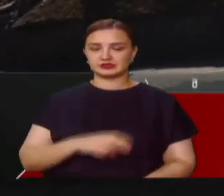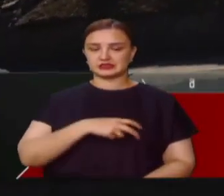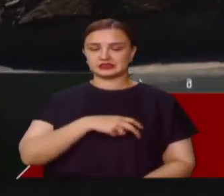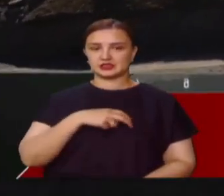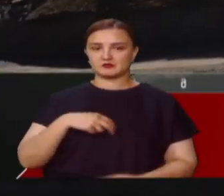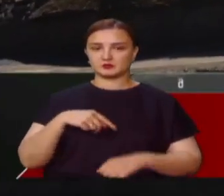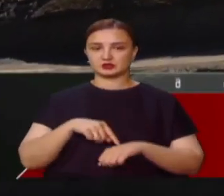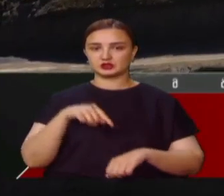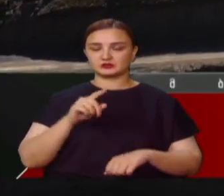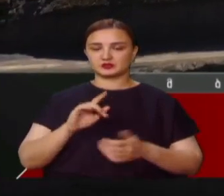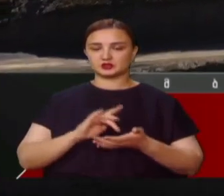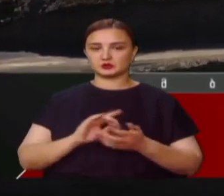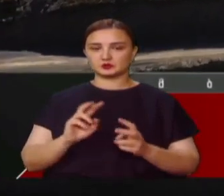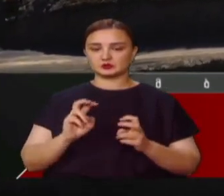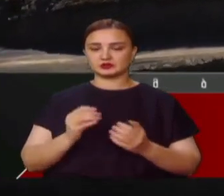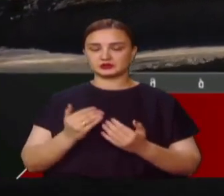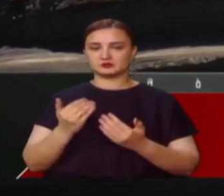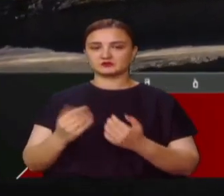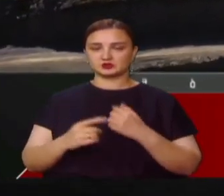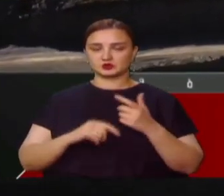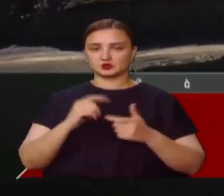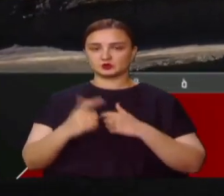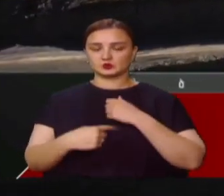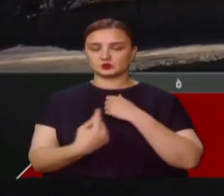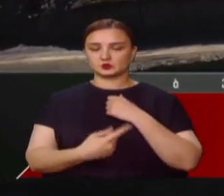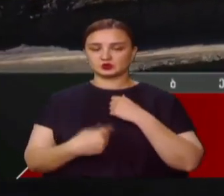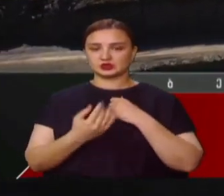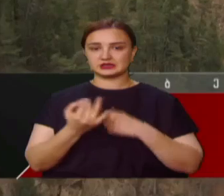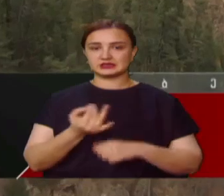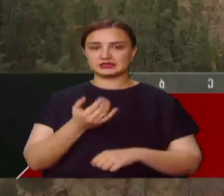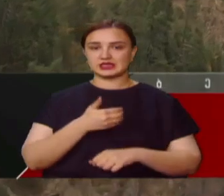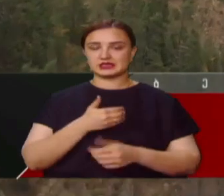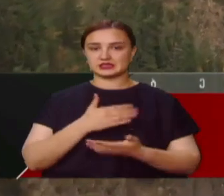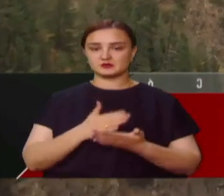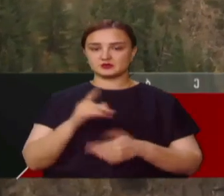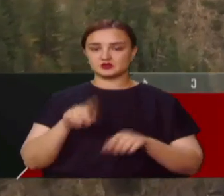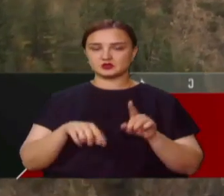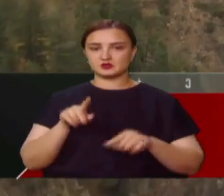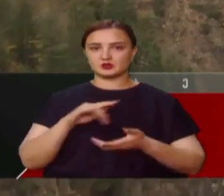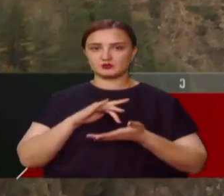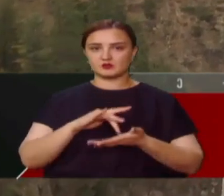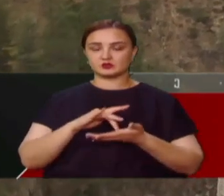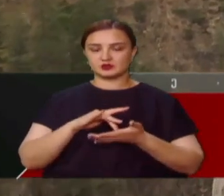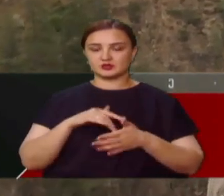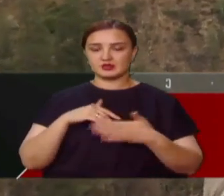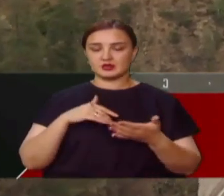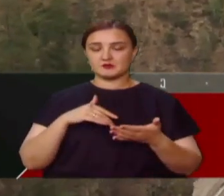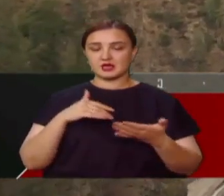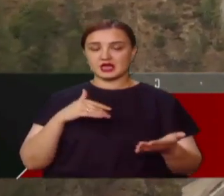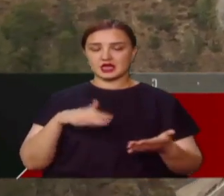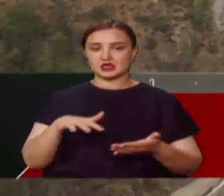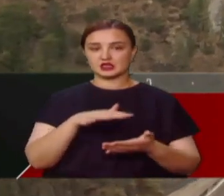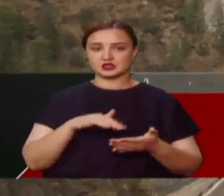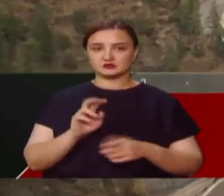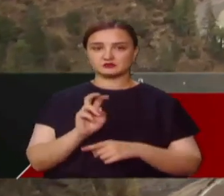ექსტრემალური შეგრძნებები, რაც ტურისტების ნაწილისთვის თუშეთით დაინტერესების საფუძველი ხდება, ზოგი მოგზაურისთვის ამ მხარეში წამოუსვლელობის